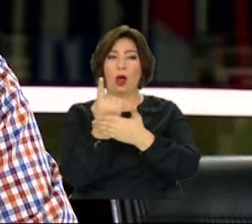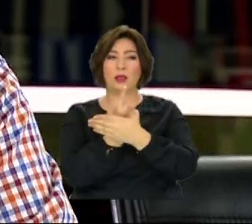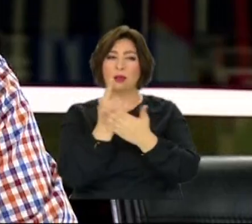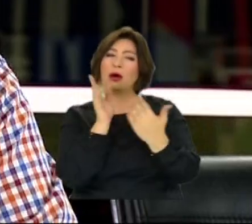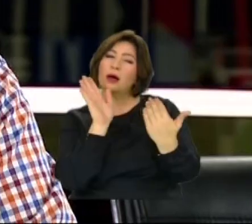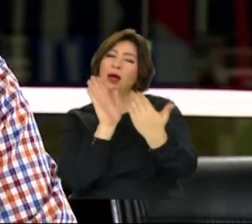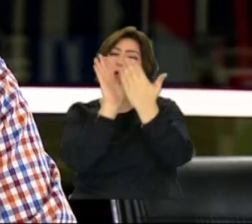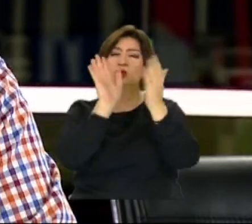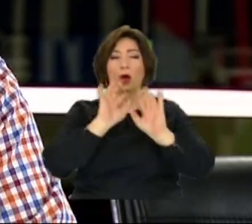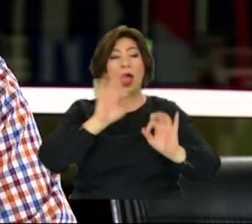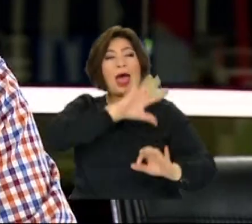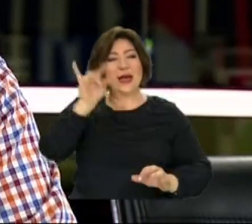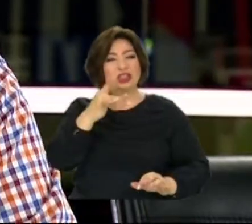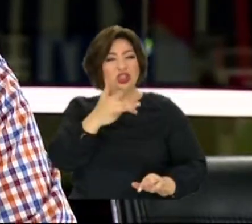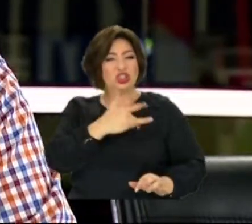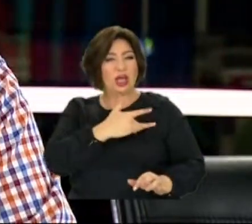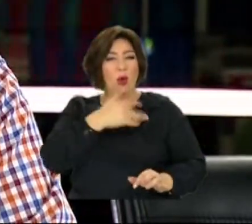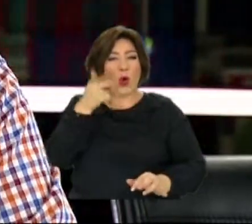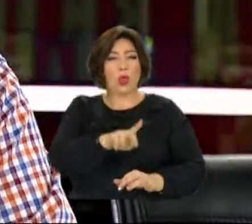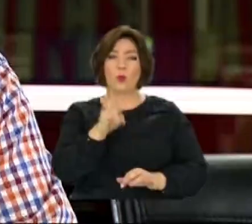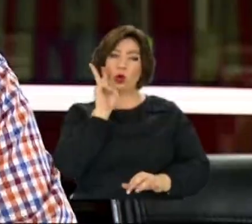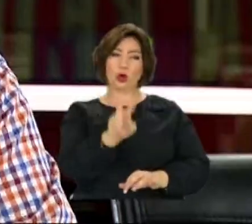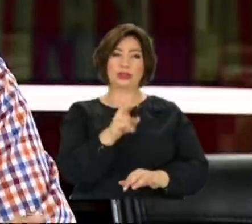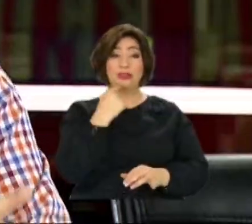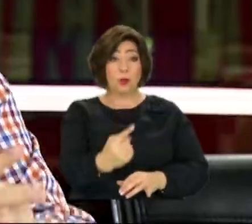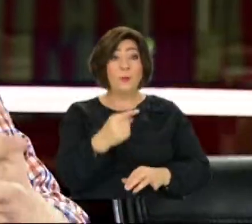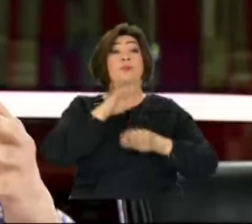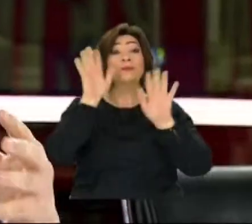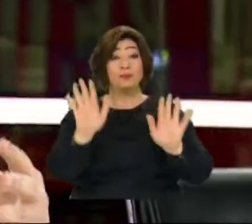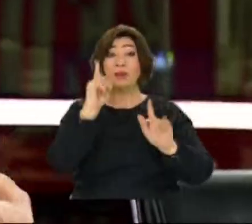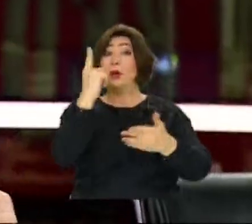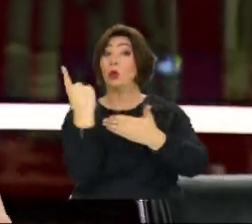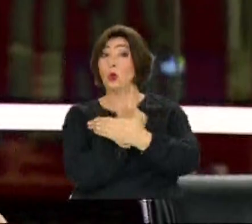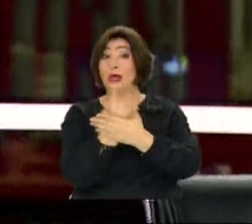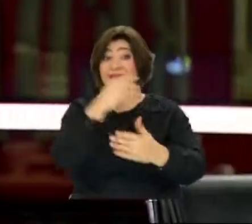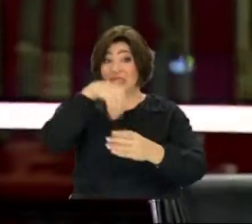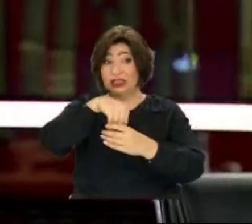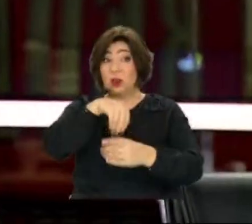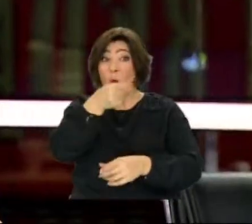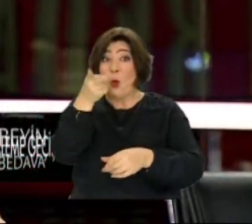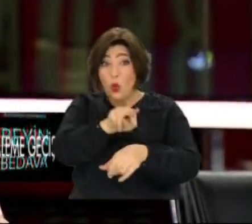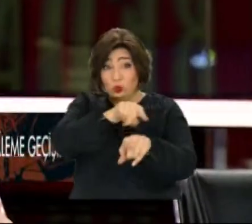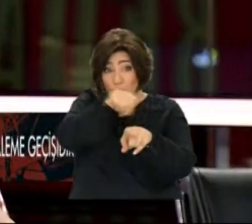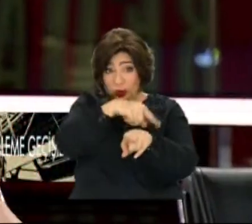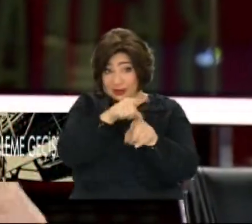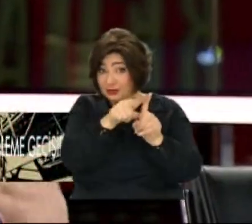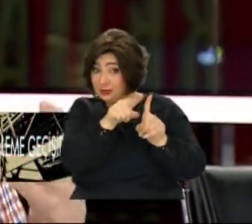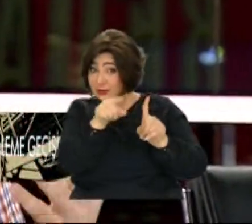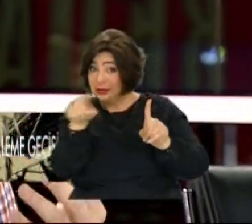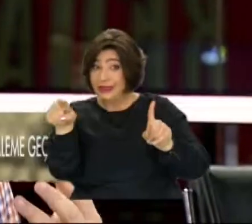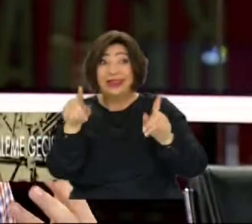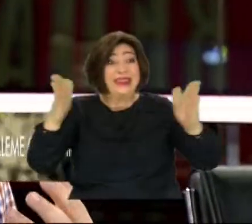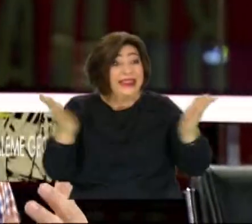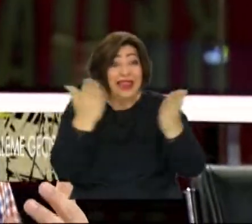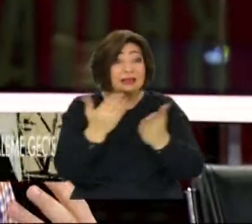karşılıyor. Kur'an'da her can ölümü tadacaktır diye geçiyor. Fakat Kur'an'da o ölüm sürecinde nasıl bir